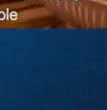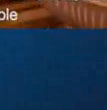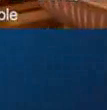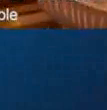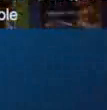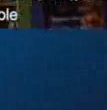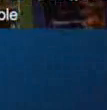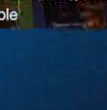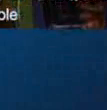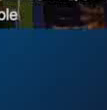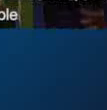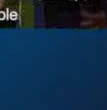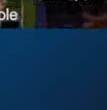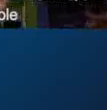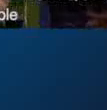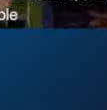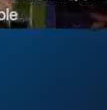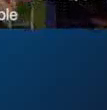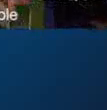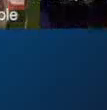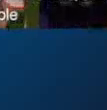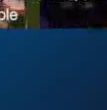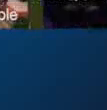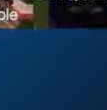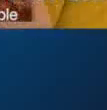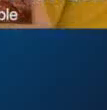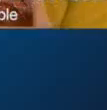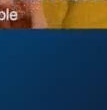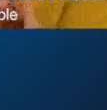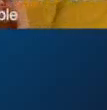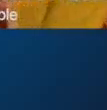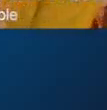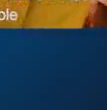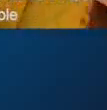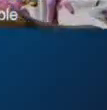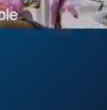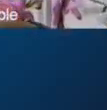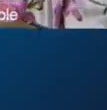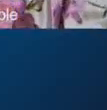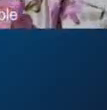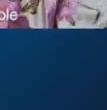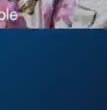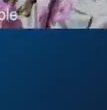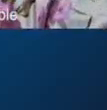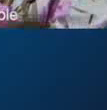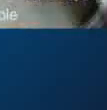cette date, quelle est la réalité sur le terrain? La réponse dans quelques instants.